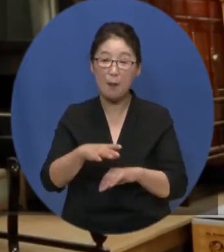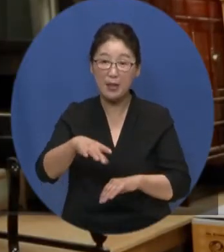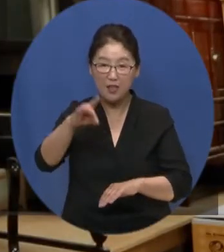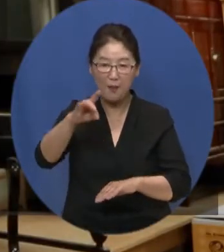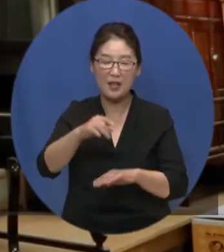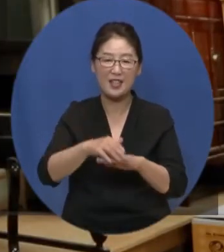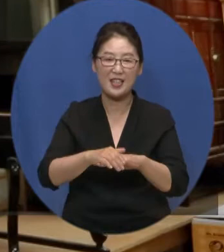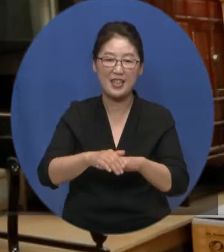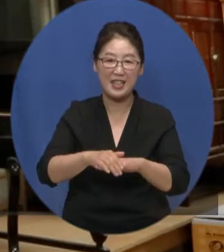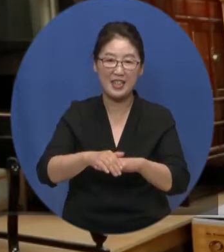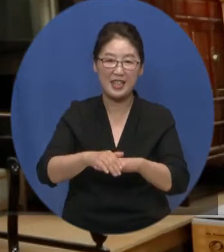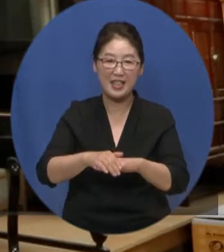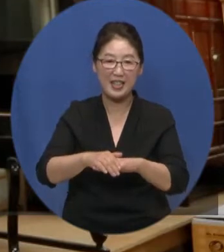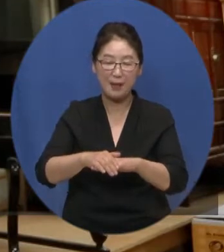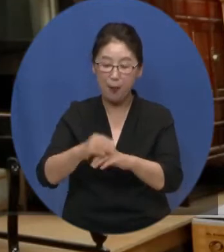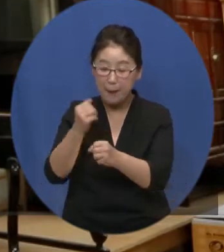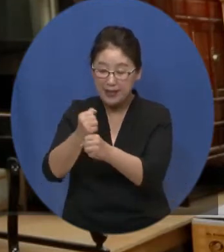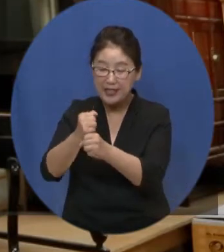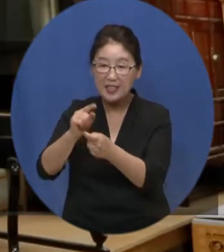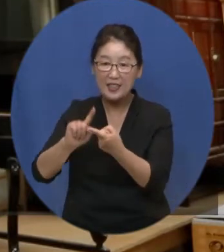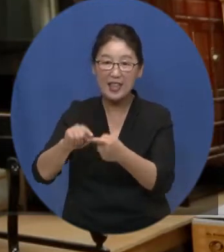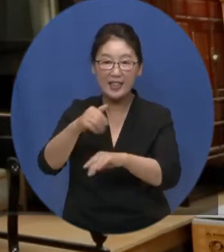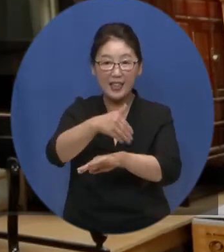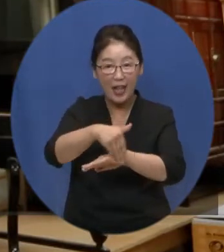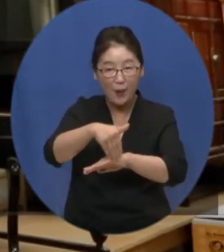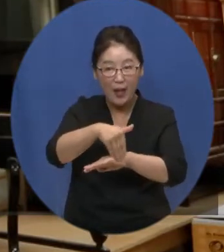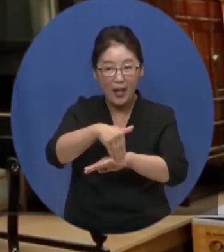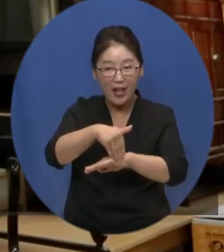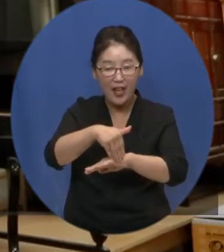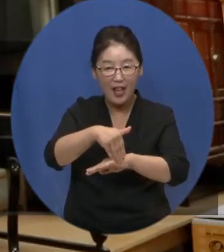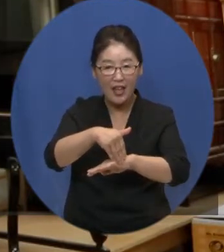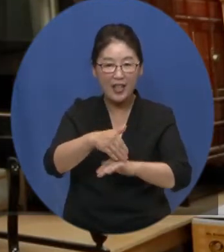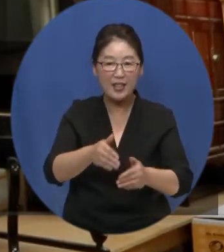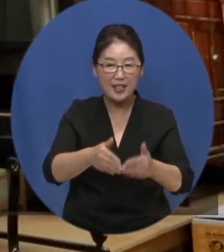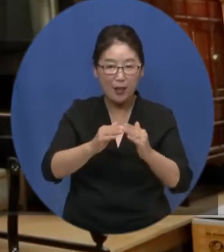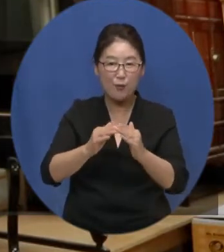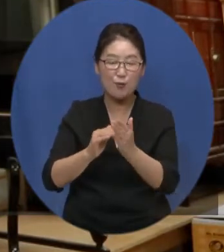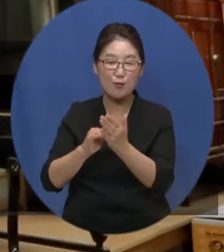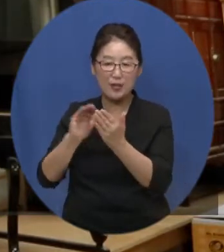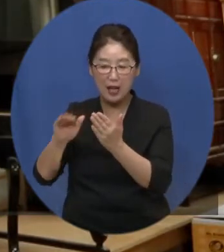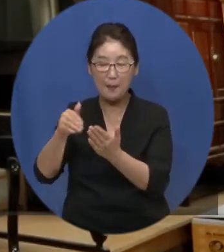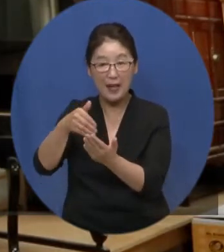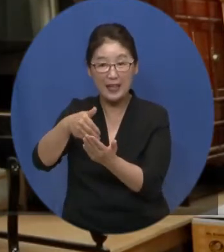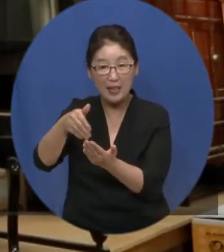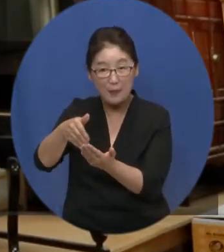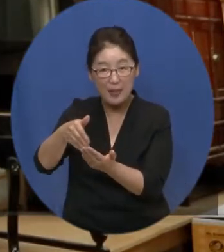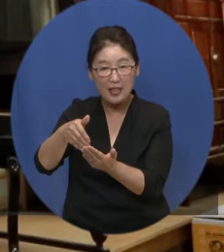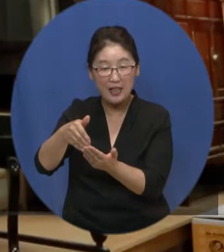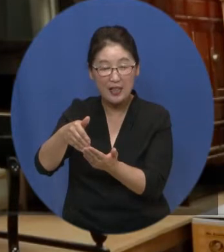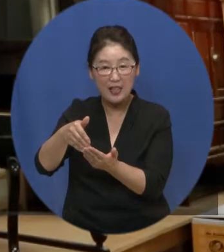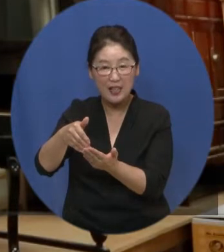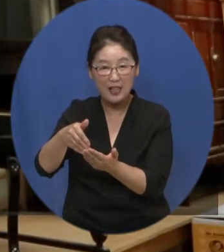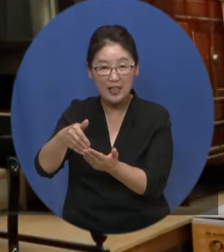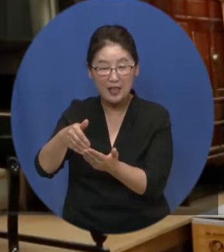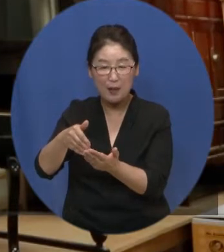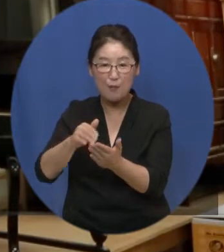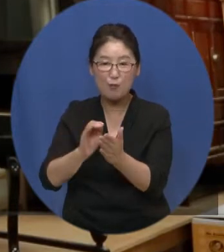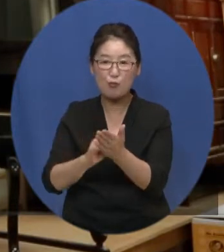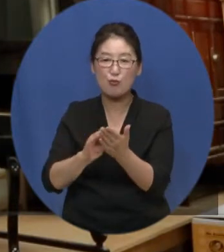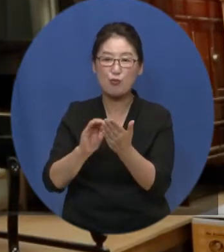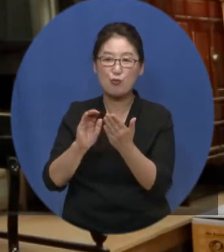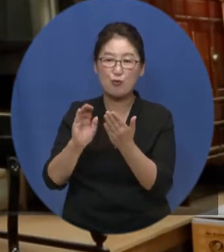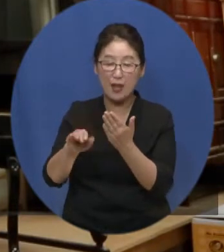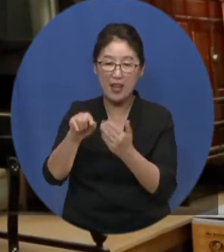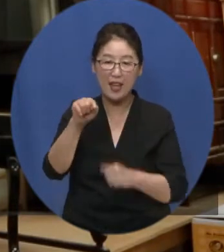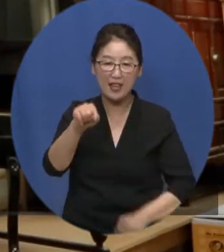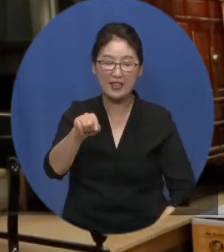그 계획을 하고 그 다음에 거기에 맞춰서 도면을 작업을 해서 그 도면에